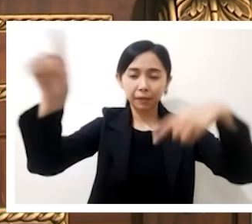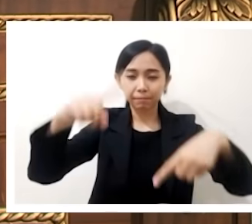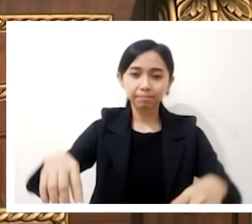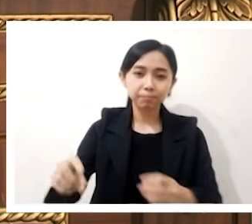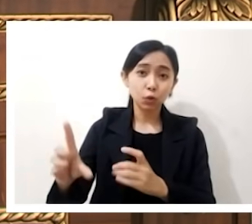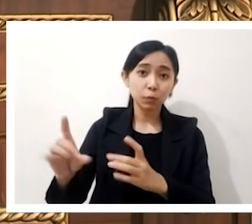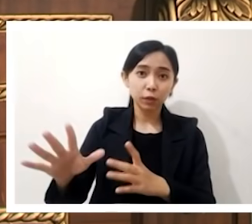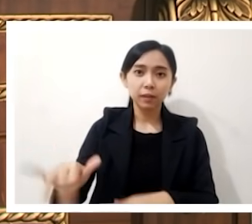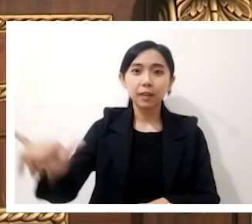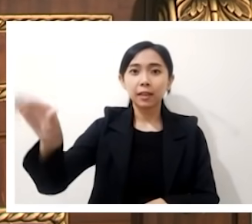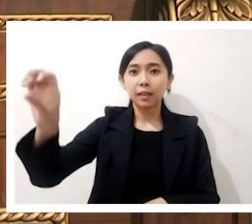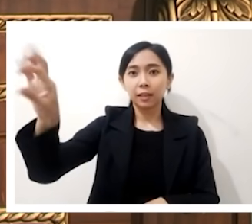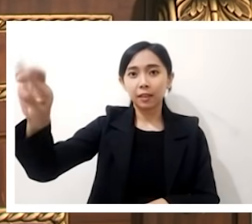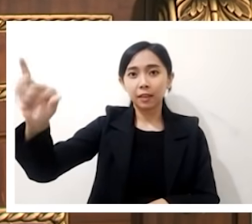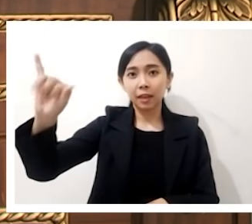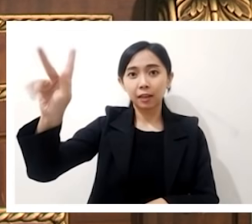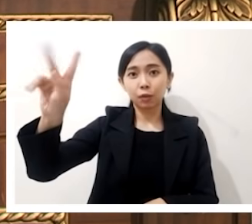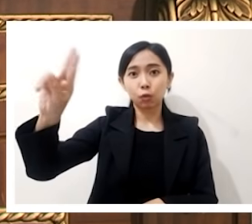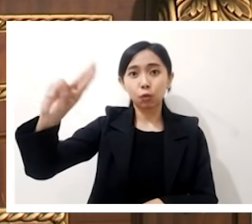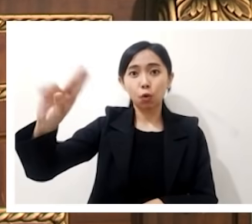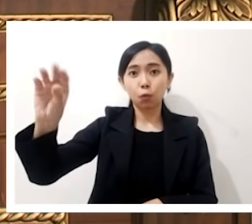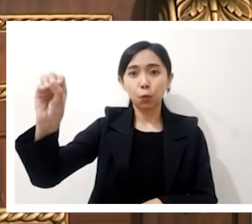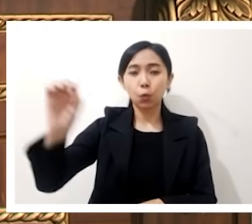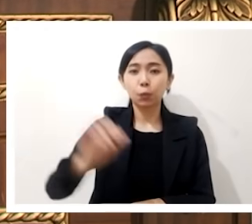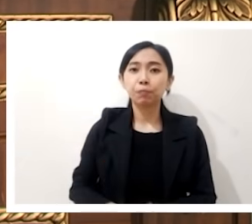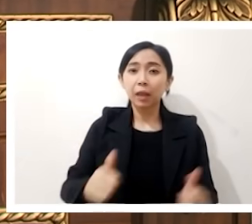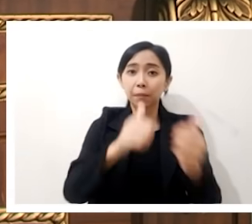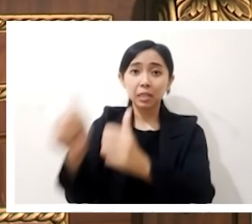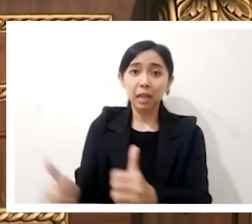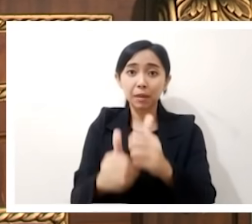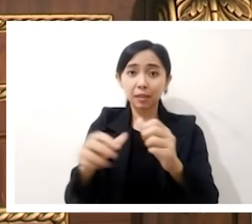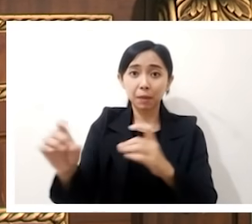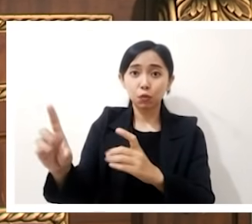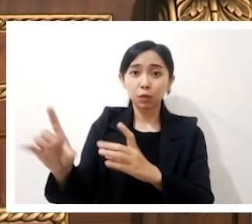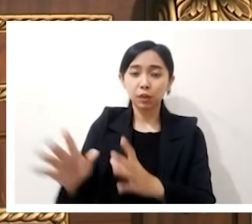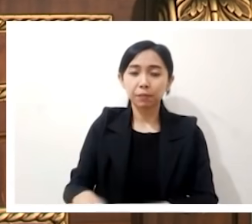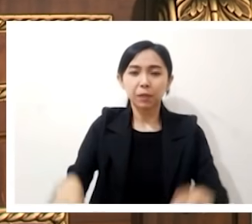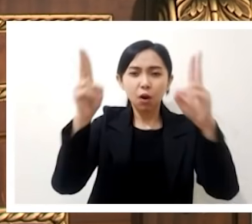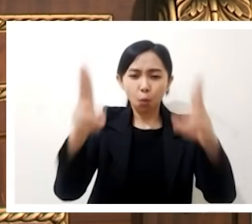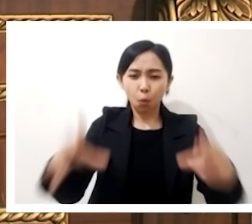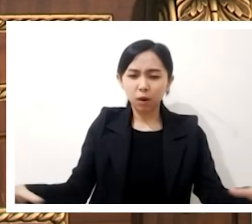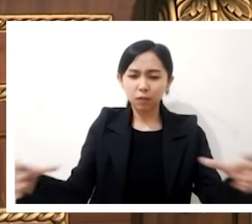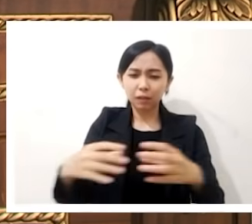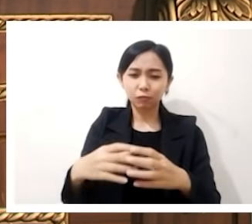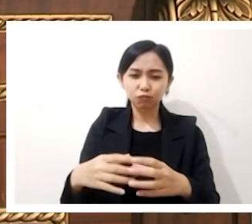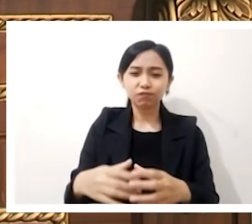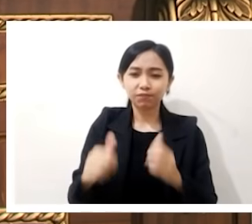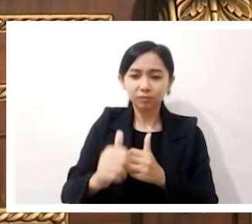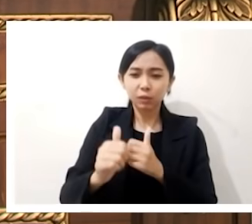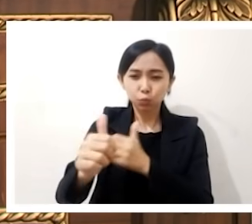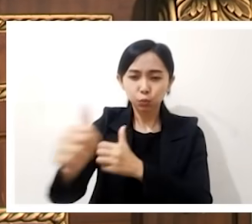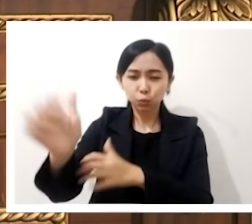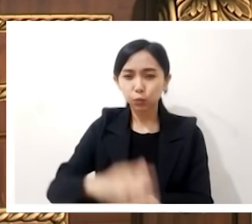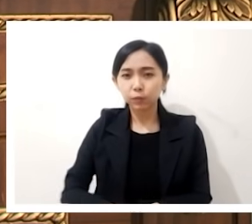tibalah Yesus dan murid-muridnya di Yeriko. Dan ketika Yesus keluar dari Yeriko bersama-sama dengan murid-muridnya dan orang banyak